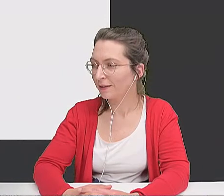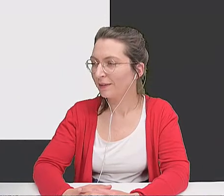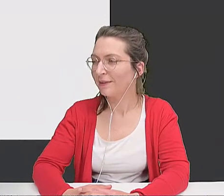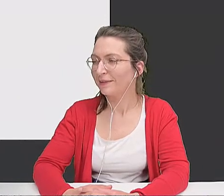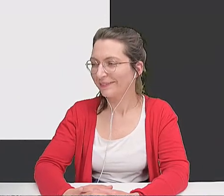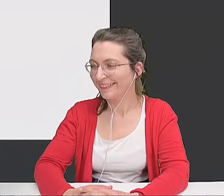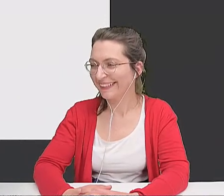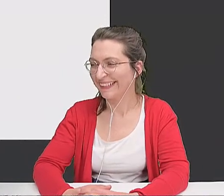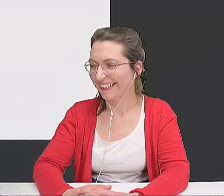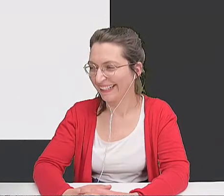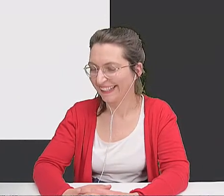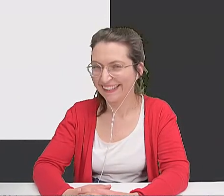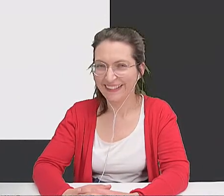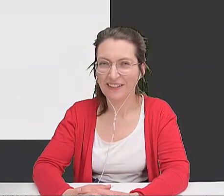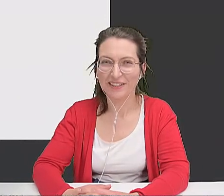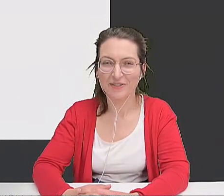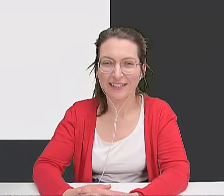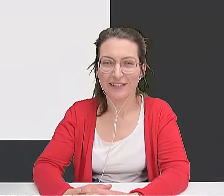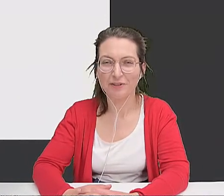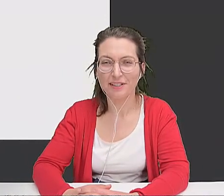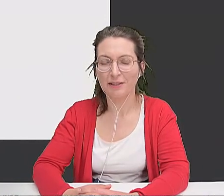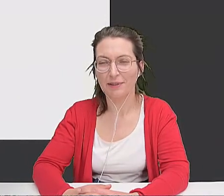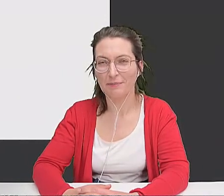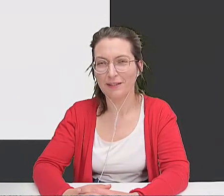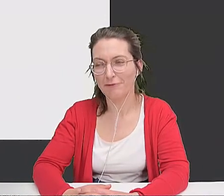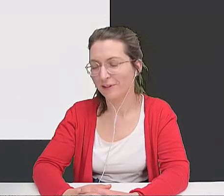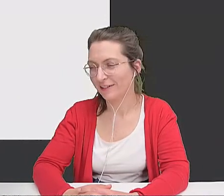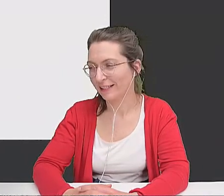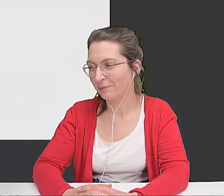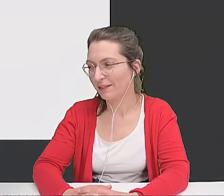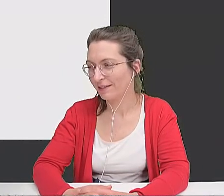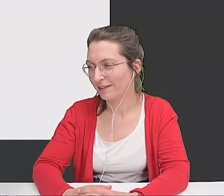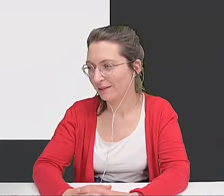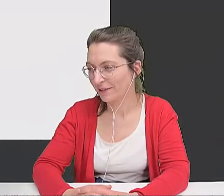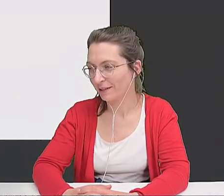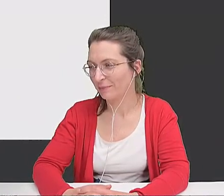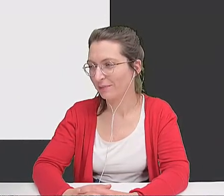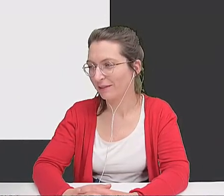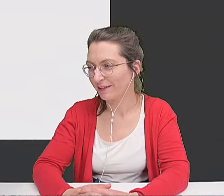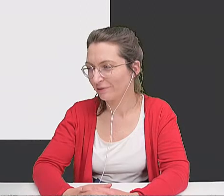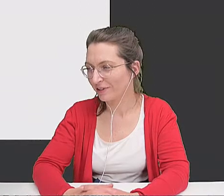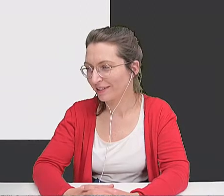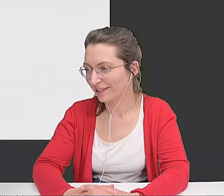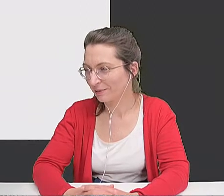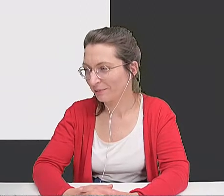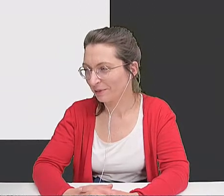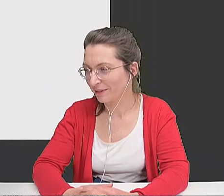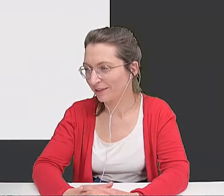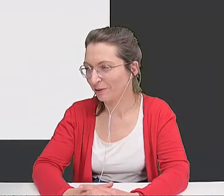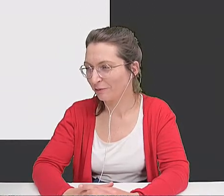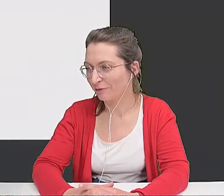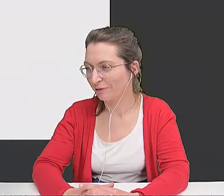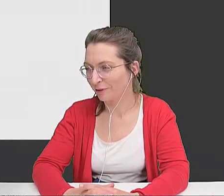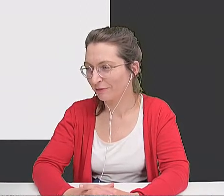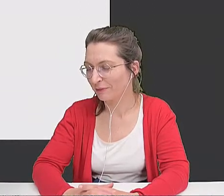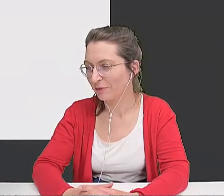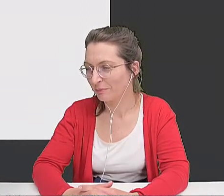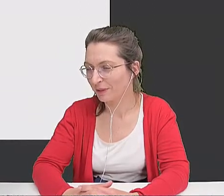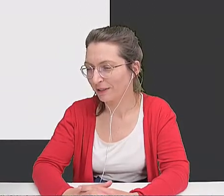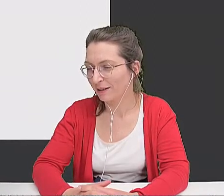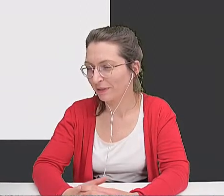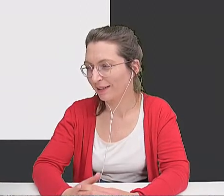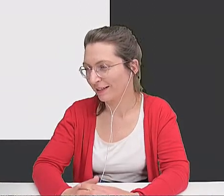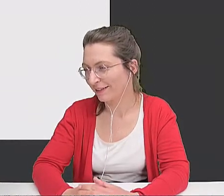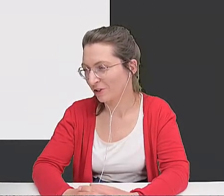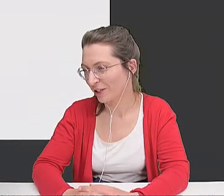Home. Also, da würde sich mein Mann freuen. Sein Lieblingstier ist nämlich der Biber. Der würde sich sehr über einen Biber at Home freuen. Wir haben nur